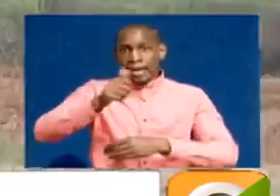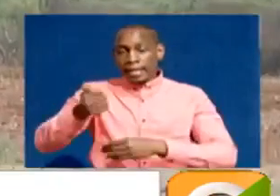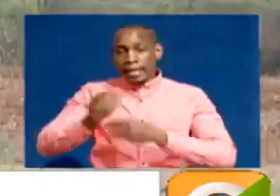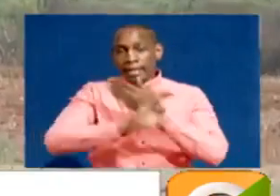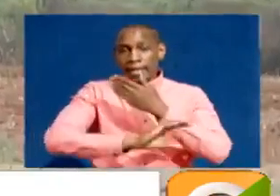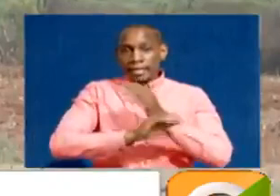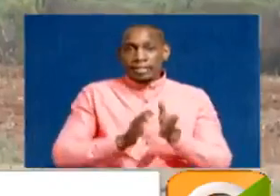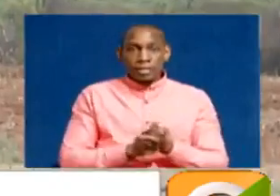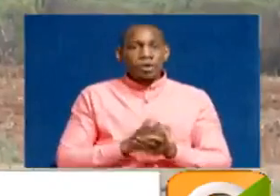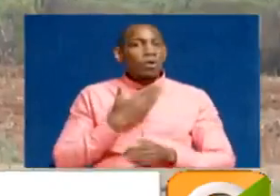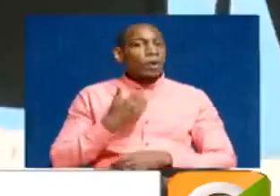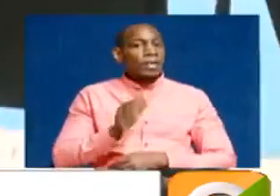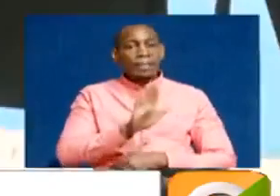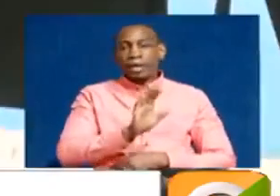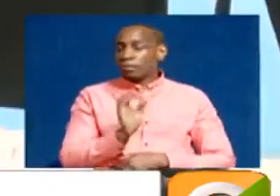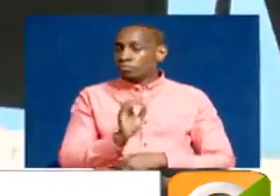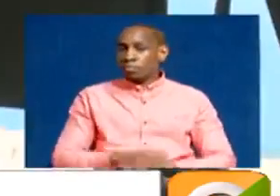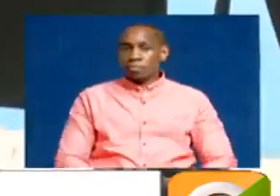wengine. Hatudai